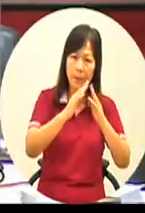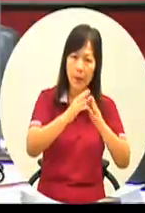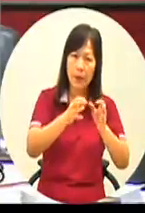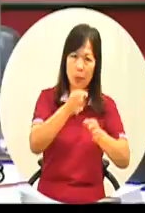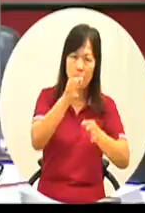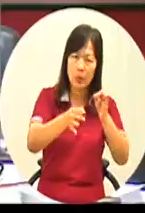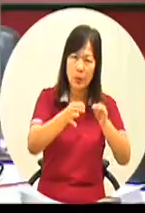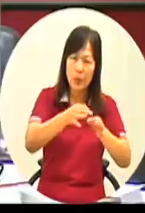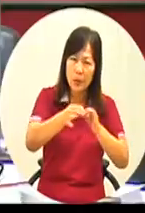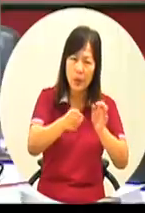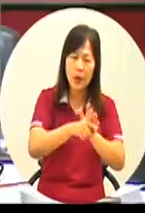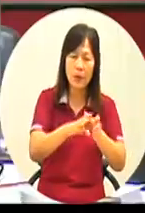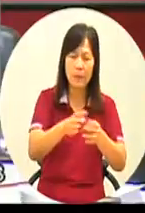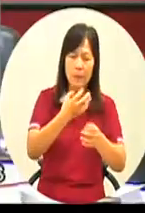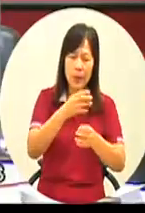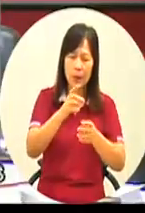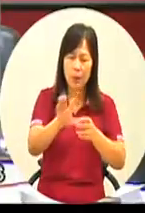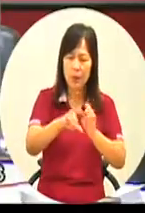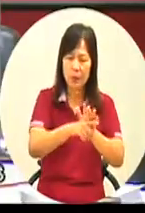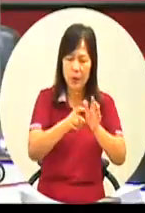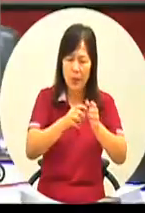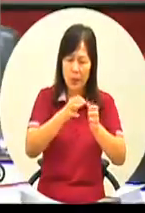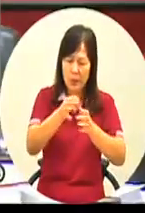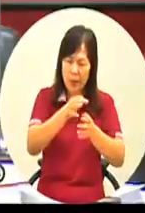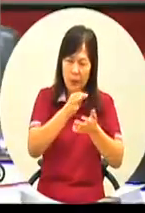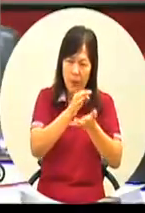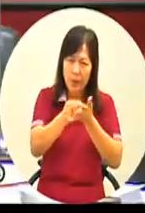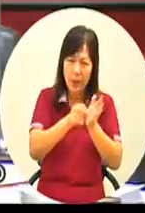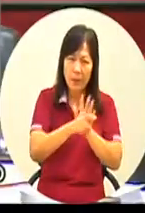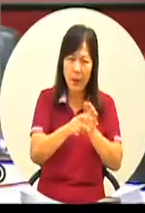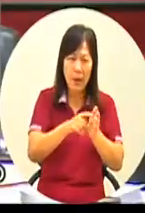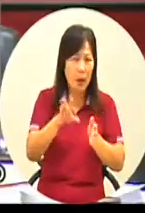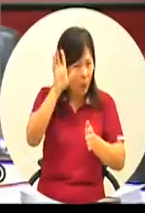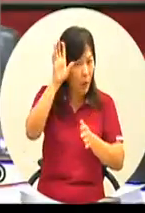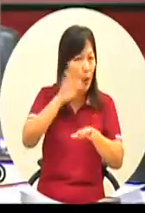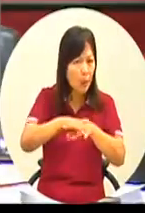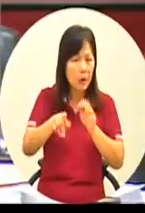炒作，好，但经济不好的情况之下，